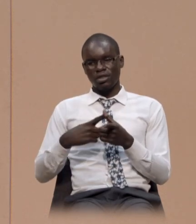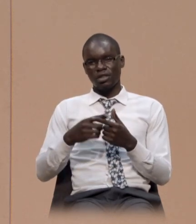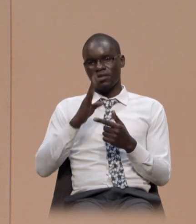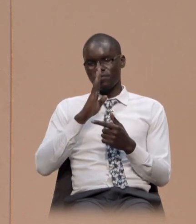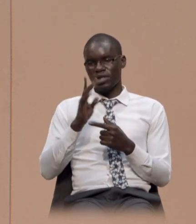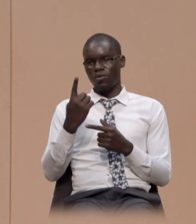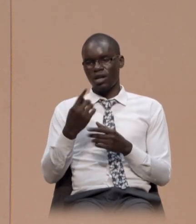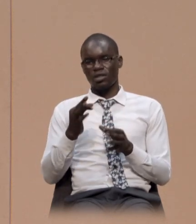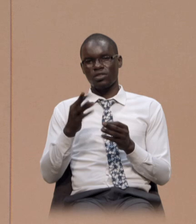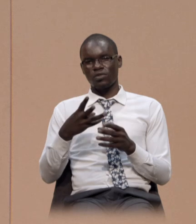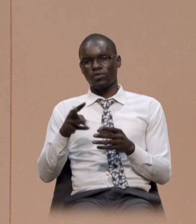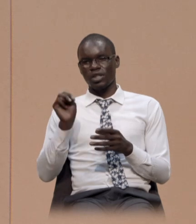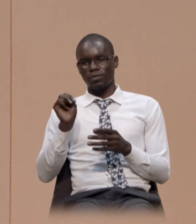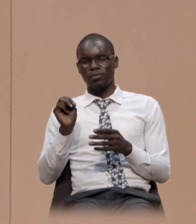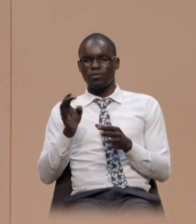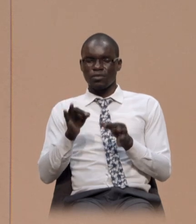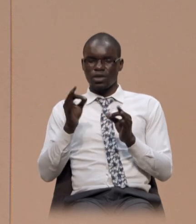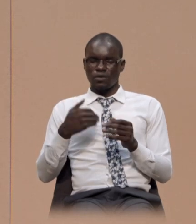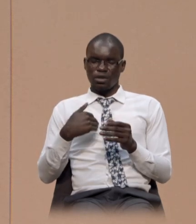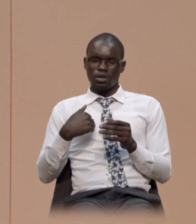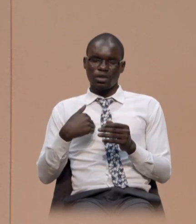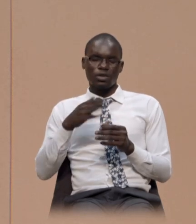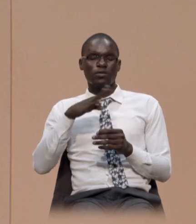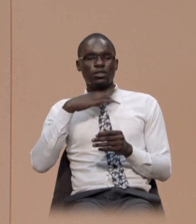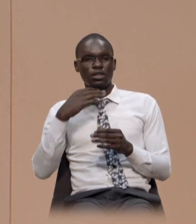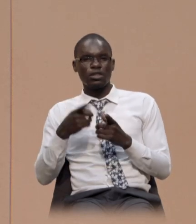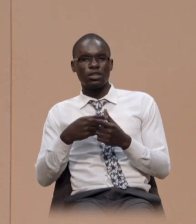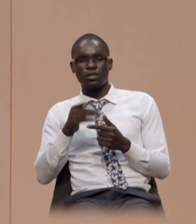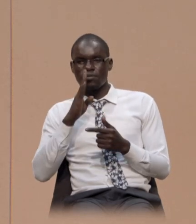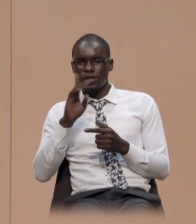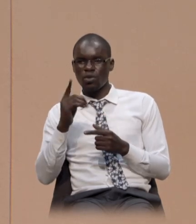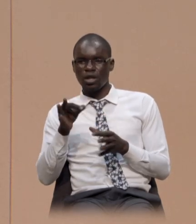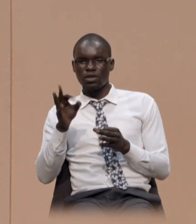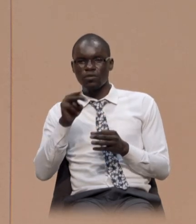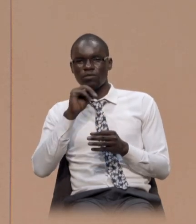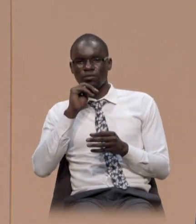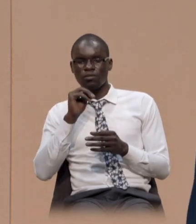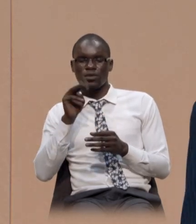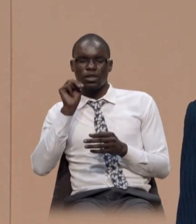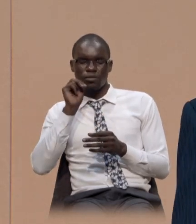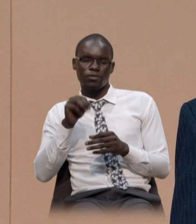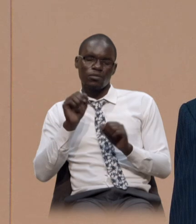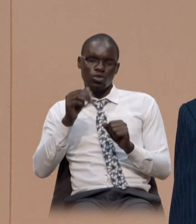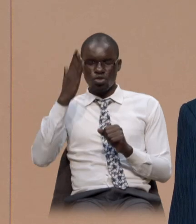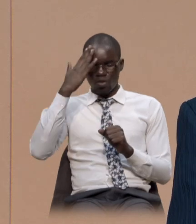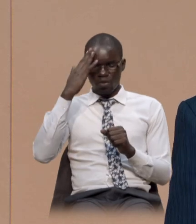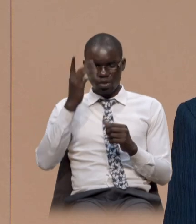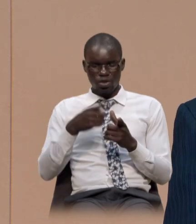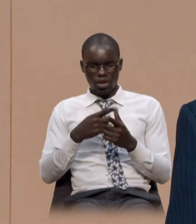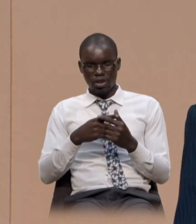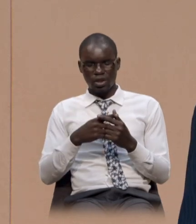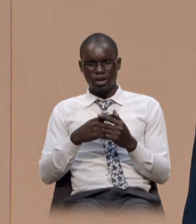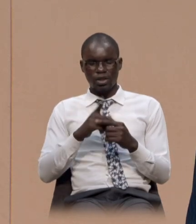mmoja. Kukitokea kifo utakuwa mmoja. Kwa hivyo ni heri ujue, maana wewe unaweza kuwa candidate ya